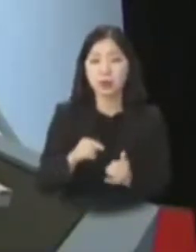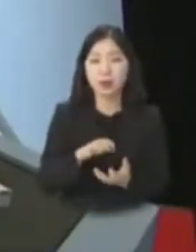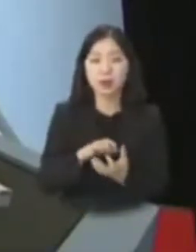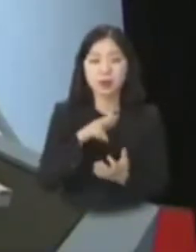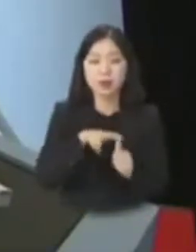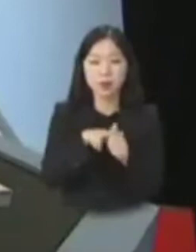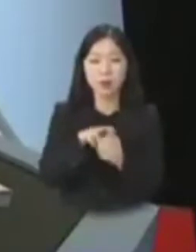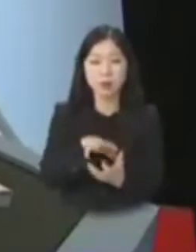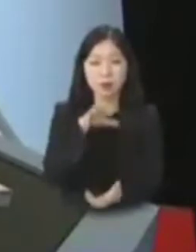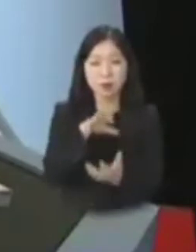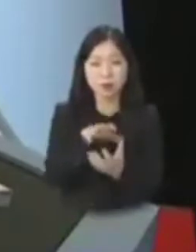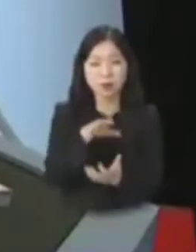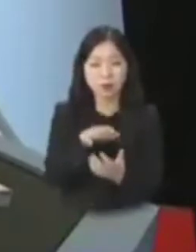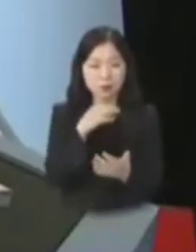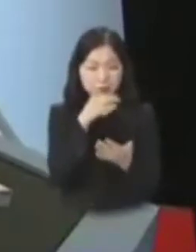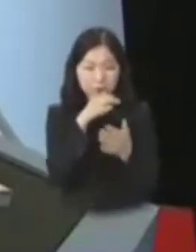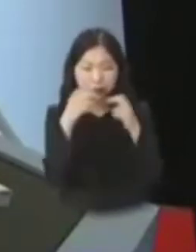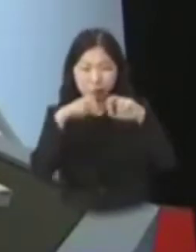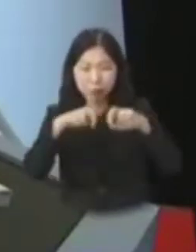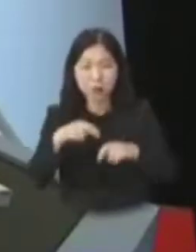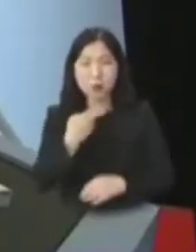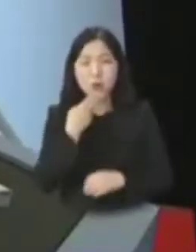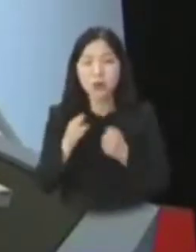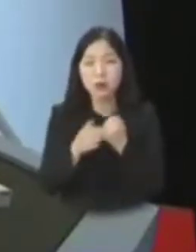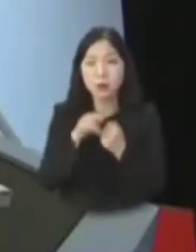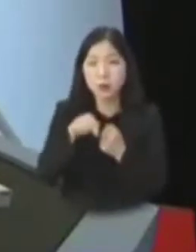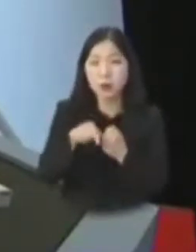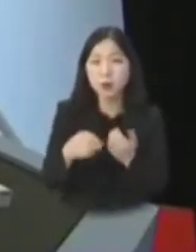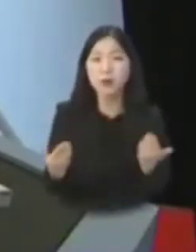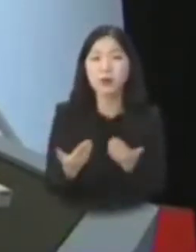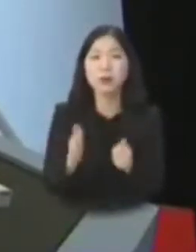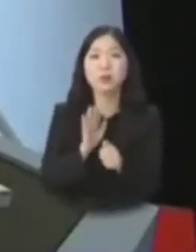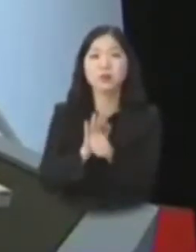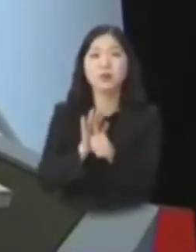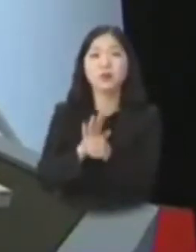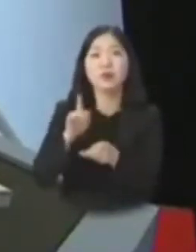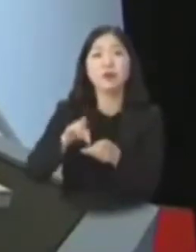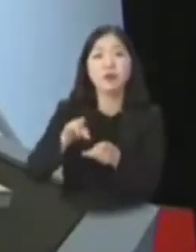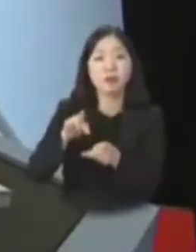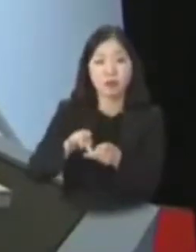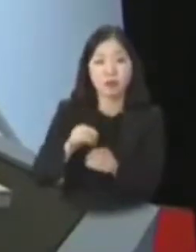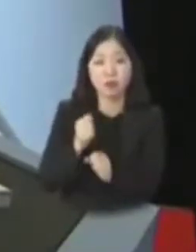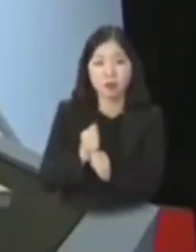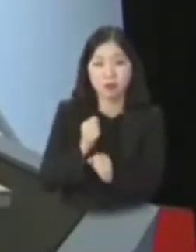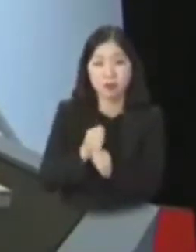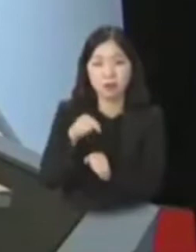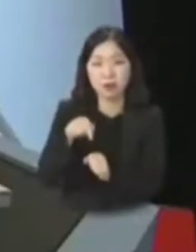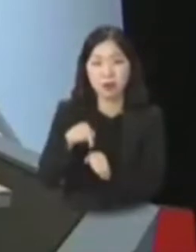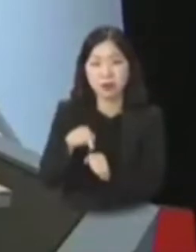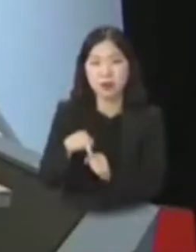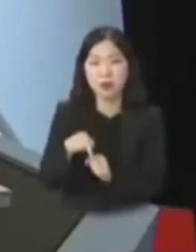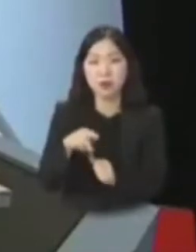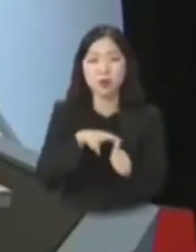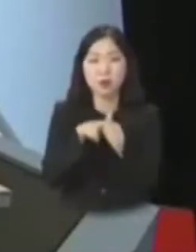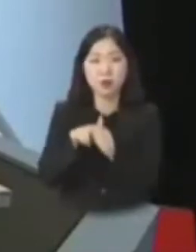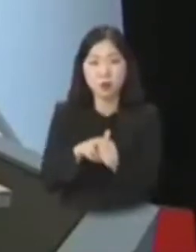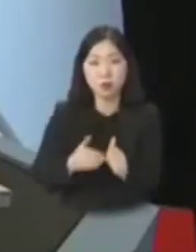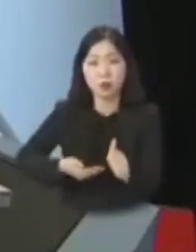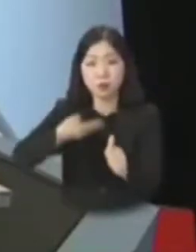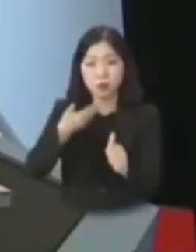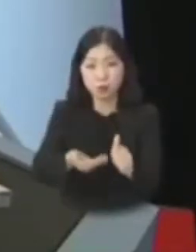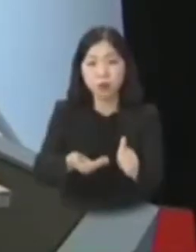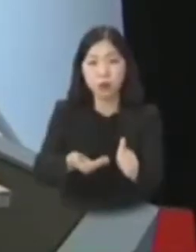대해서 계량화되지 않고 있습니다. 그래서 저는 서비스 산업 지원센터를 만들어서 이분들에게 데이터를 제공해서